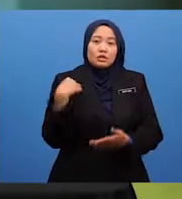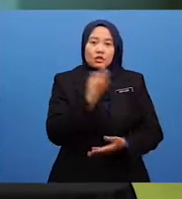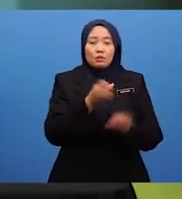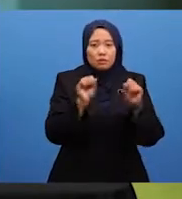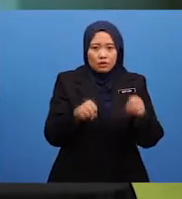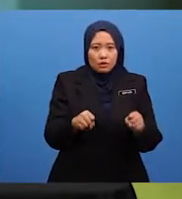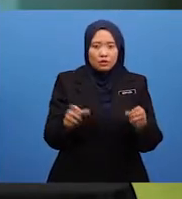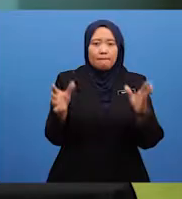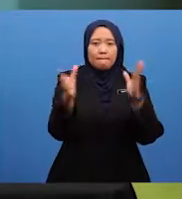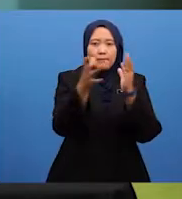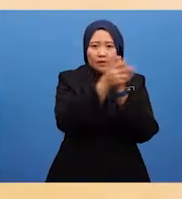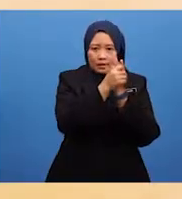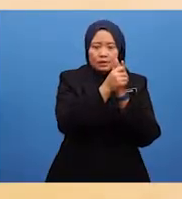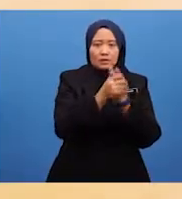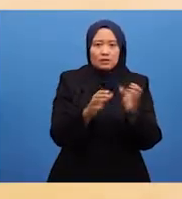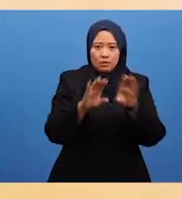ini.